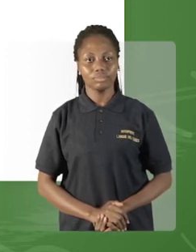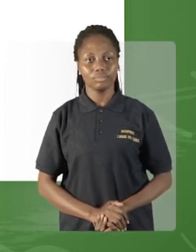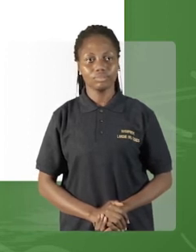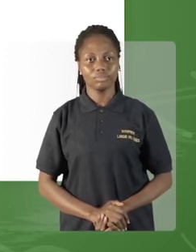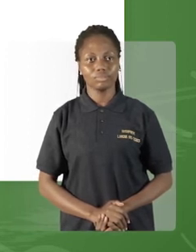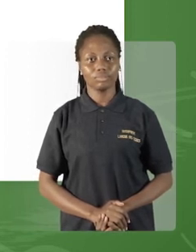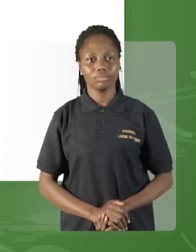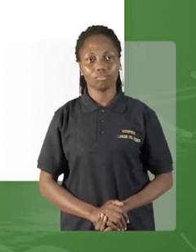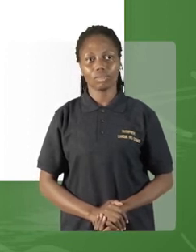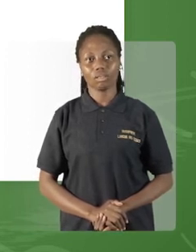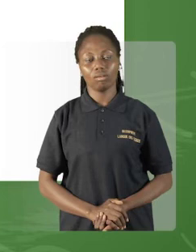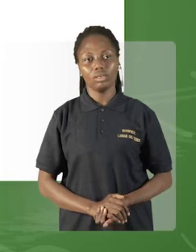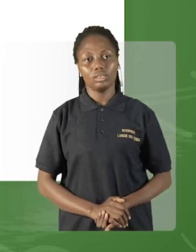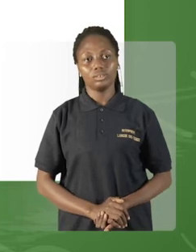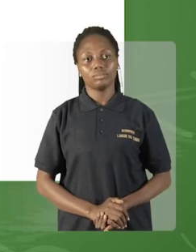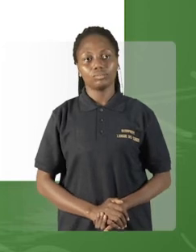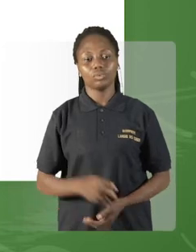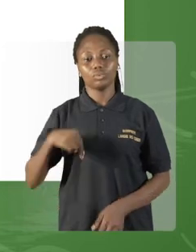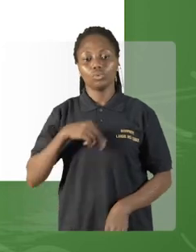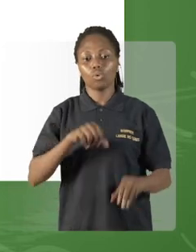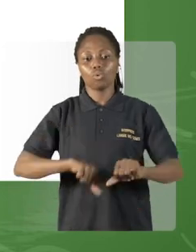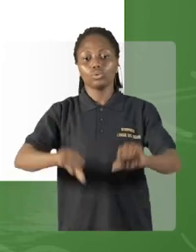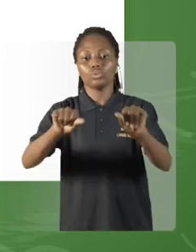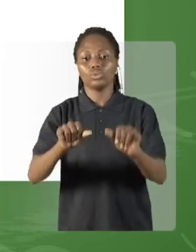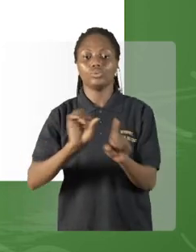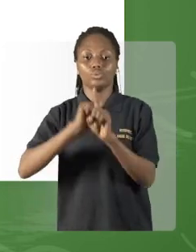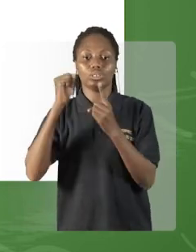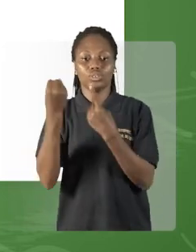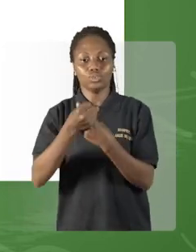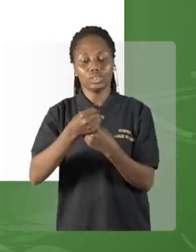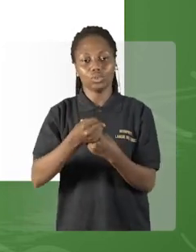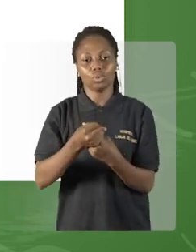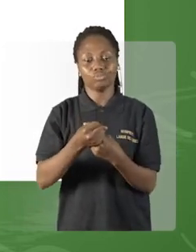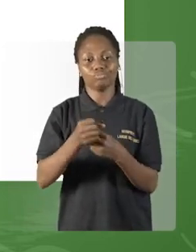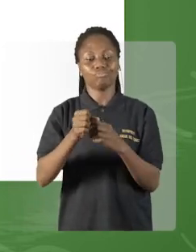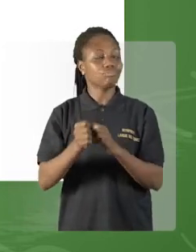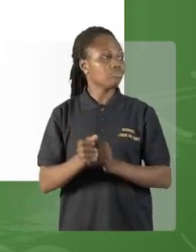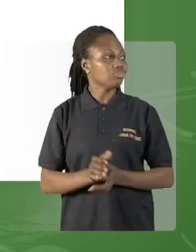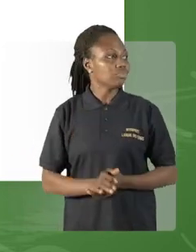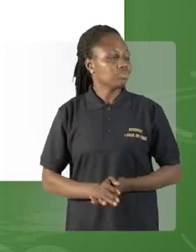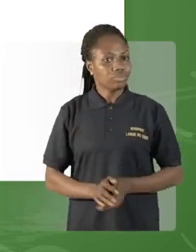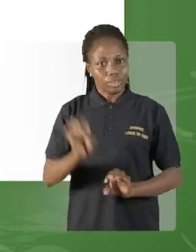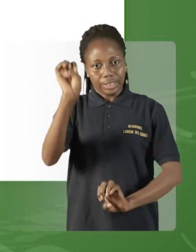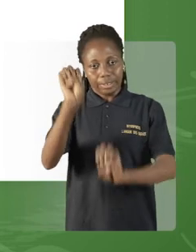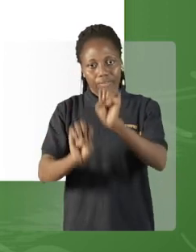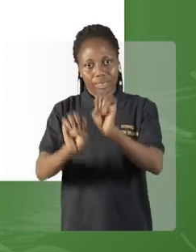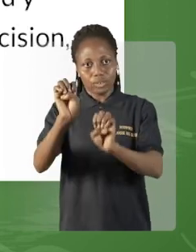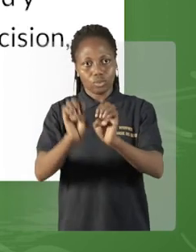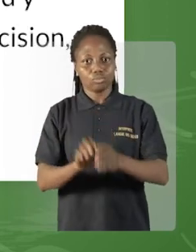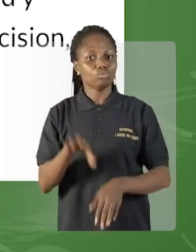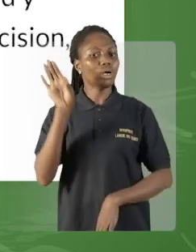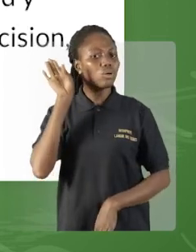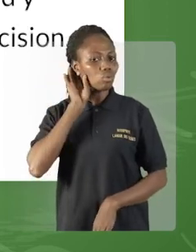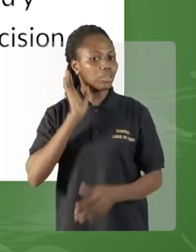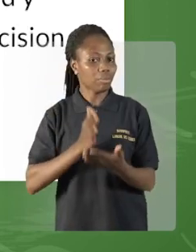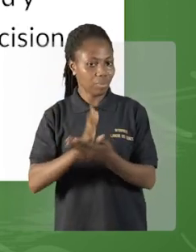Nous passons maintenant à la situation d'évaluation. Vous écoutez attentivement.